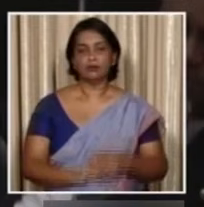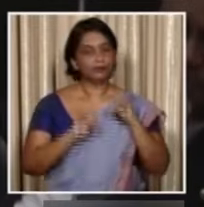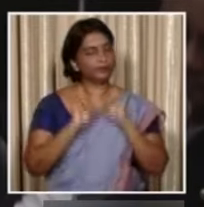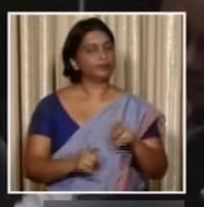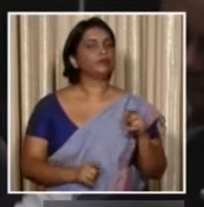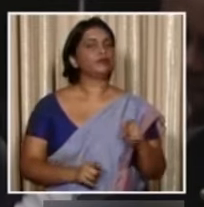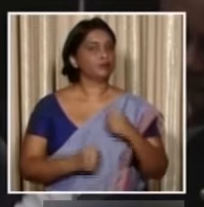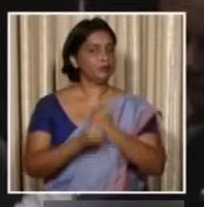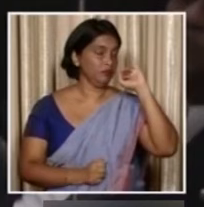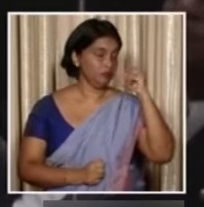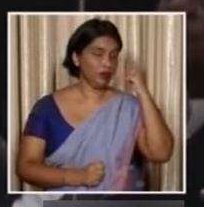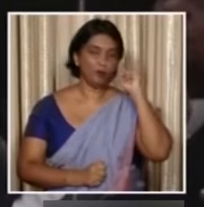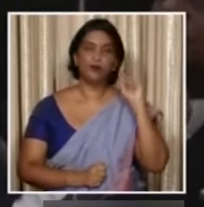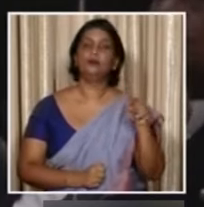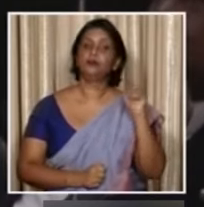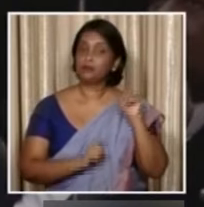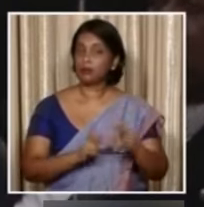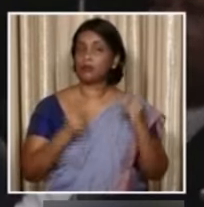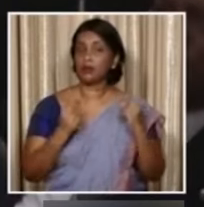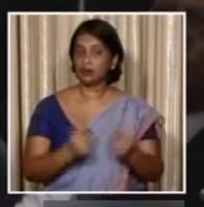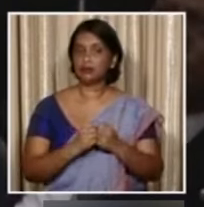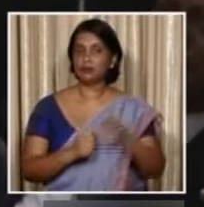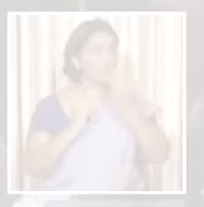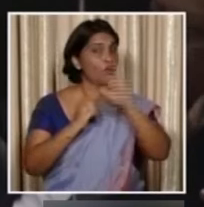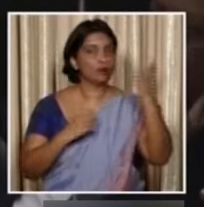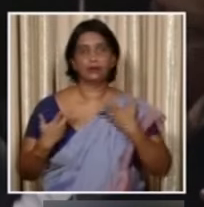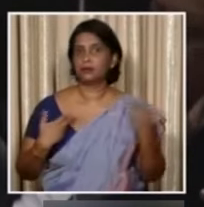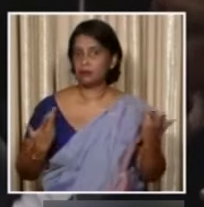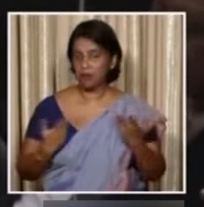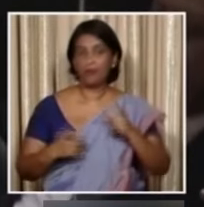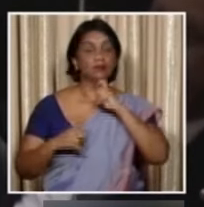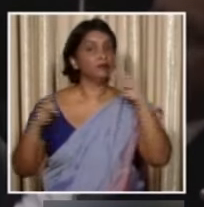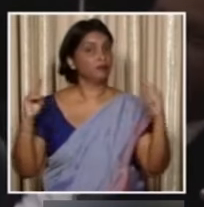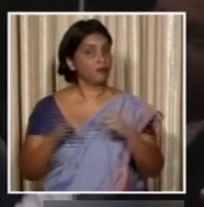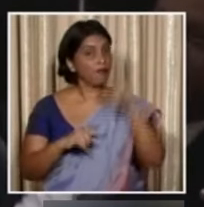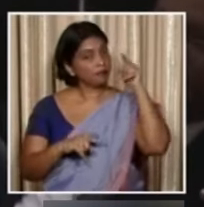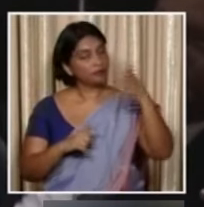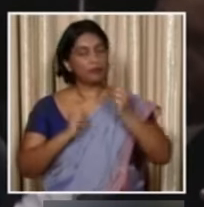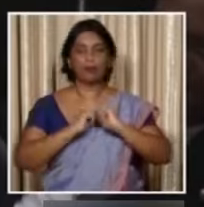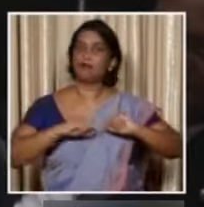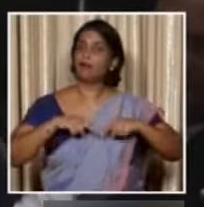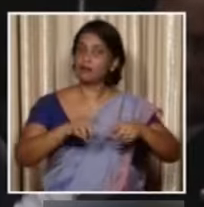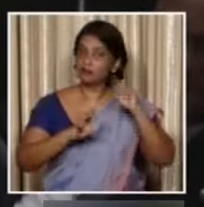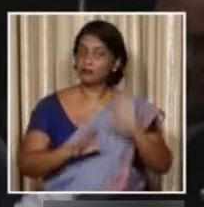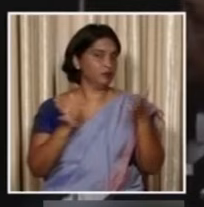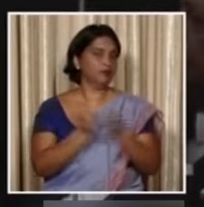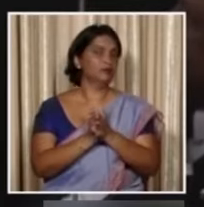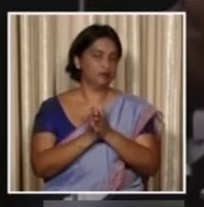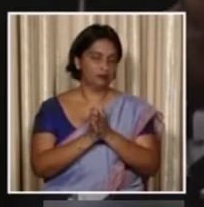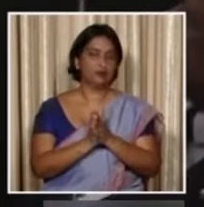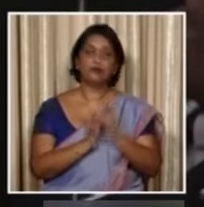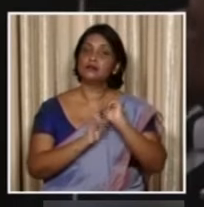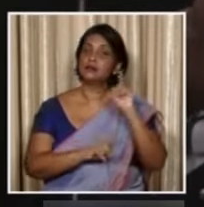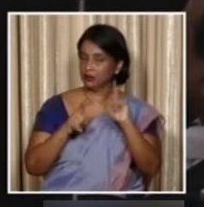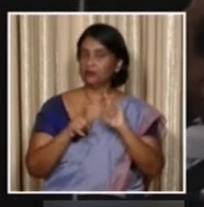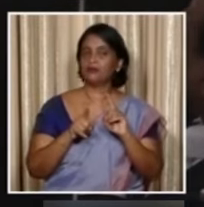නොහැකි. පොලිස්පතිවරයෙක්ට එහෙම හදිසියේ කණෙන් අල්ලා දුට්ට දාන්න බෑ. ශ්‍රේෂ්ඨාධිකරණය අනුගමනය කළ යුත්තේ පවතින නීතියයි.